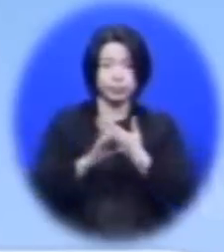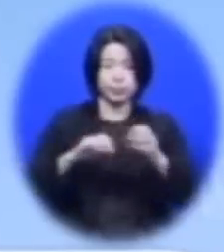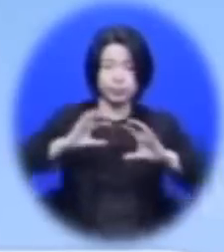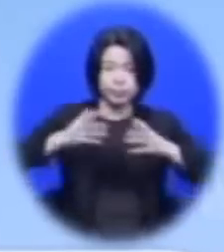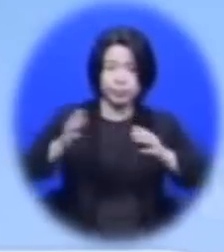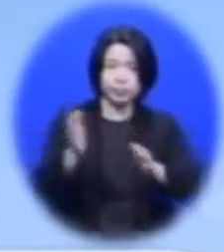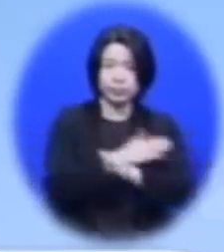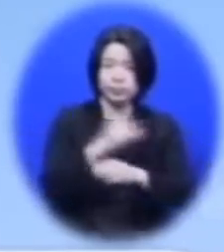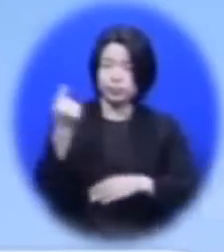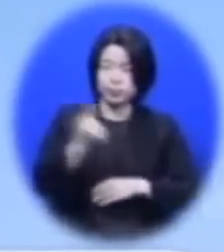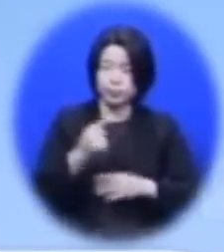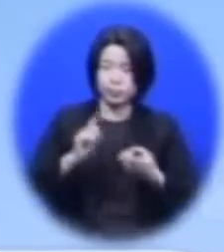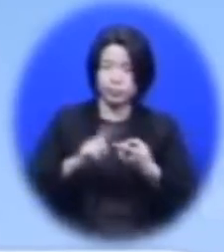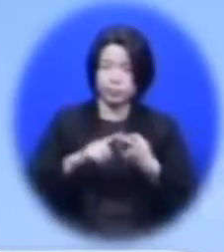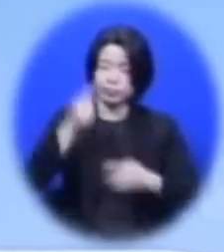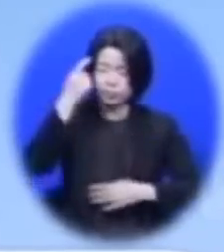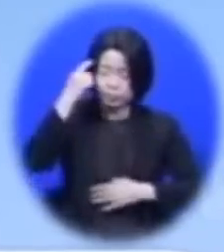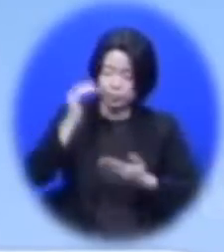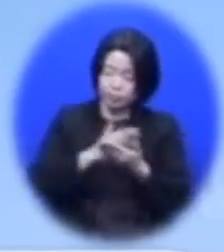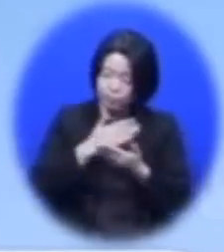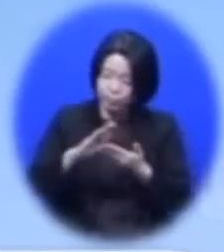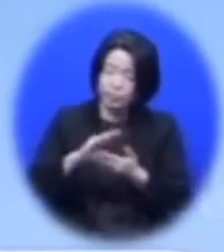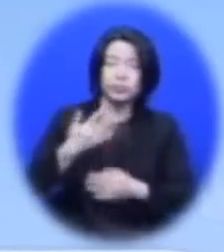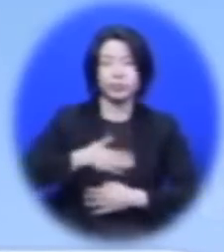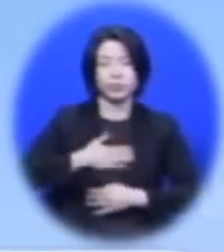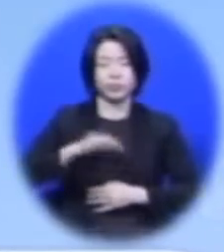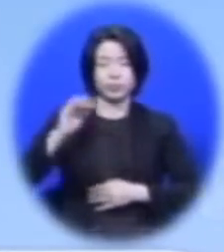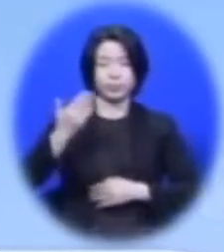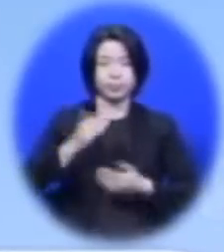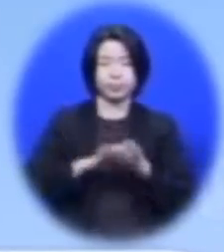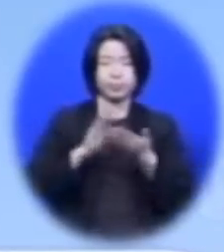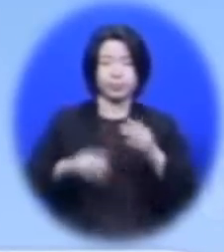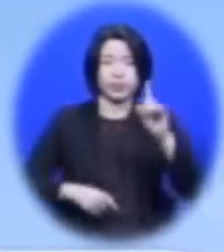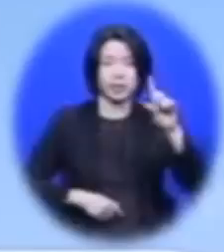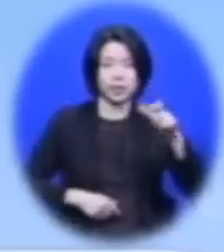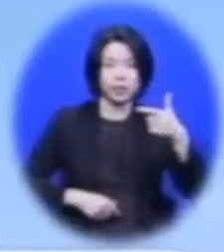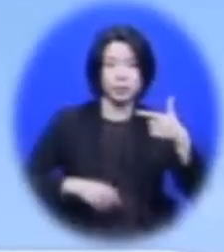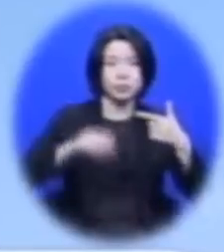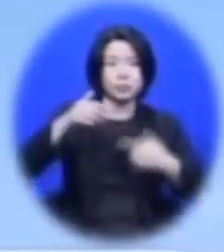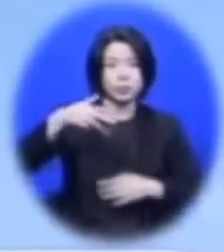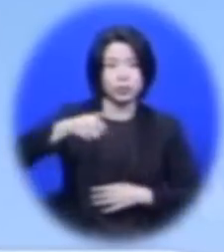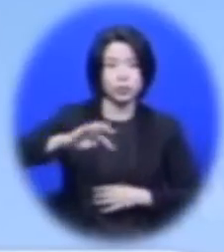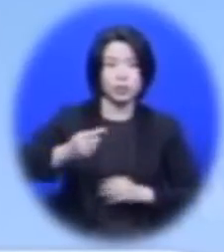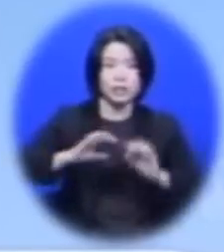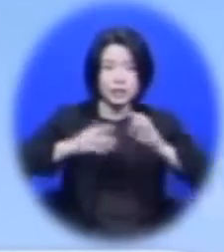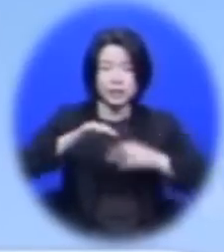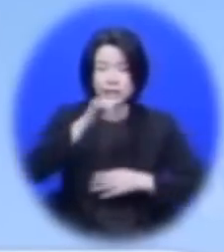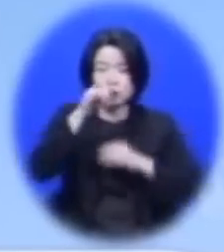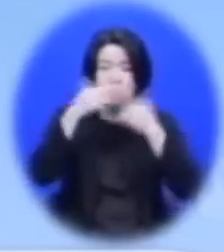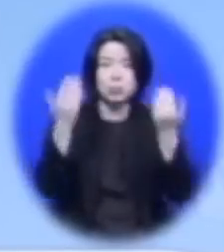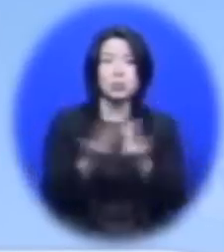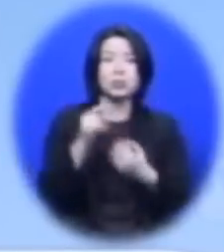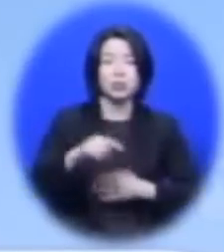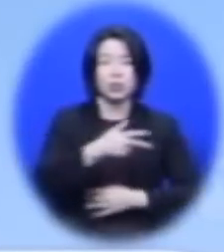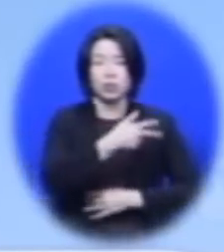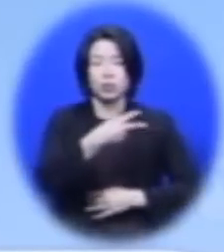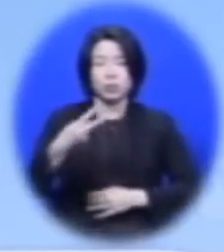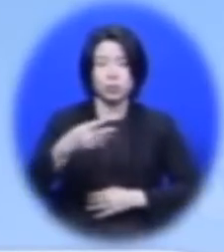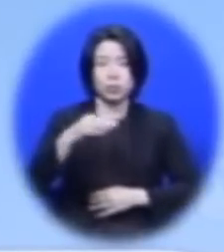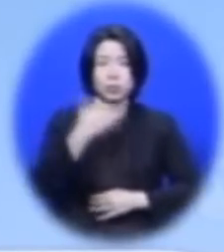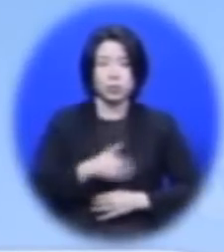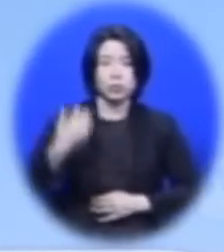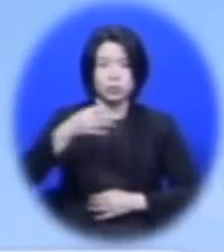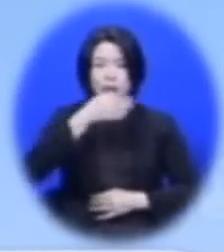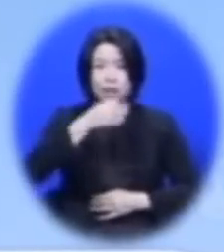세상으로부터 온 건지를 잘 분별할 줄 알아야 합니다. 16절에 세상에 있는 모든 것, 곧 육체의 욕망과